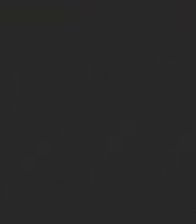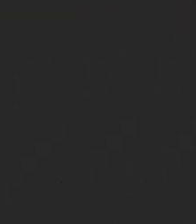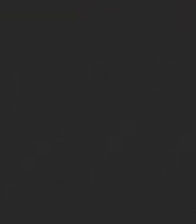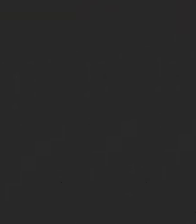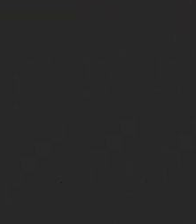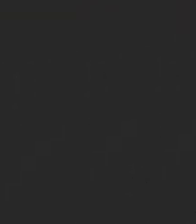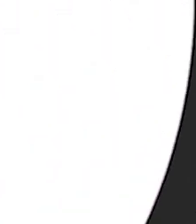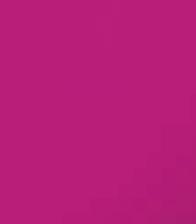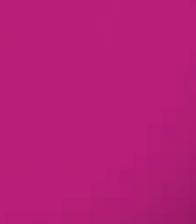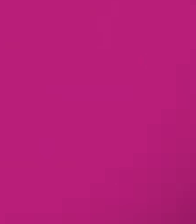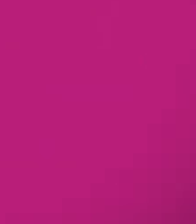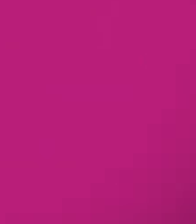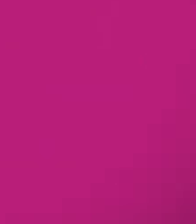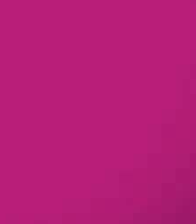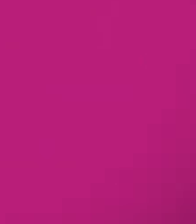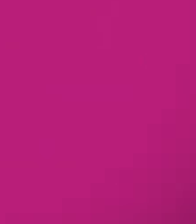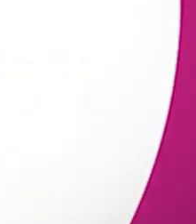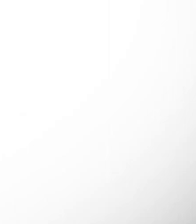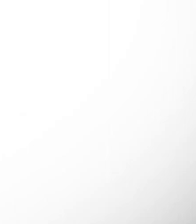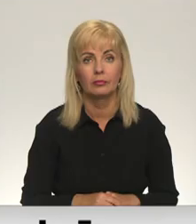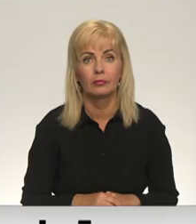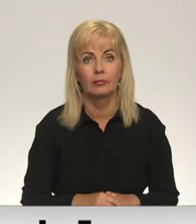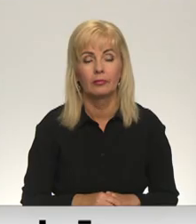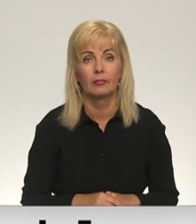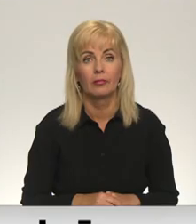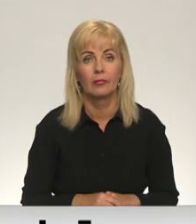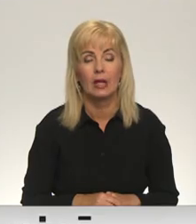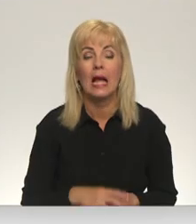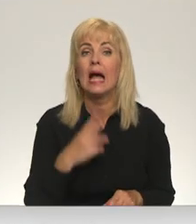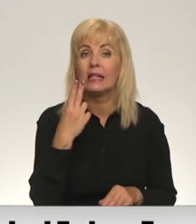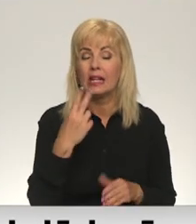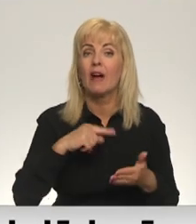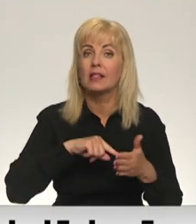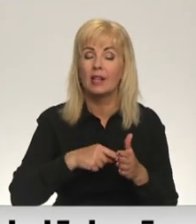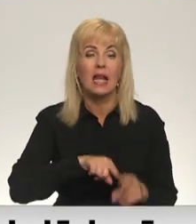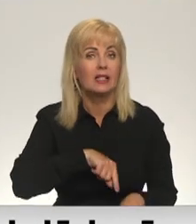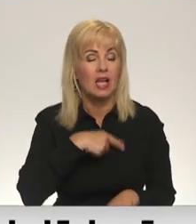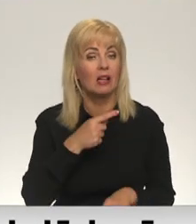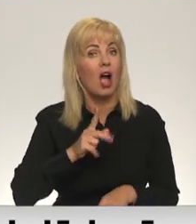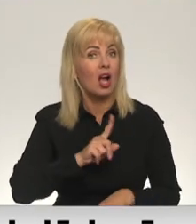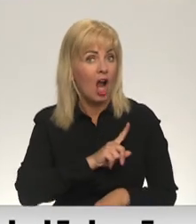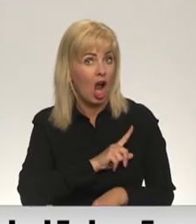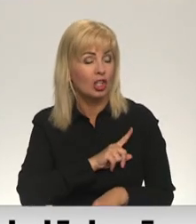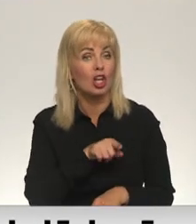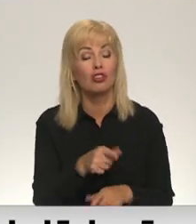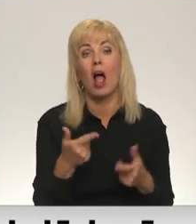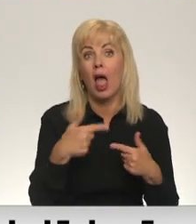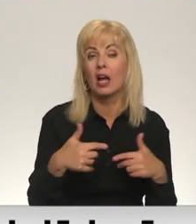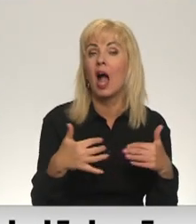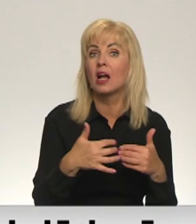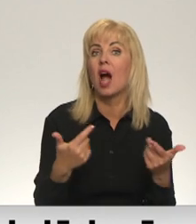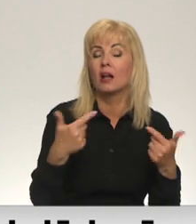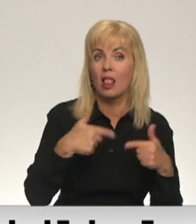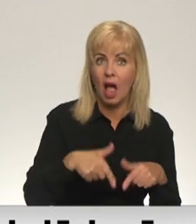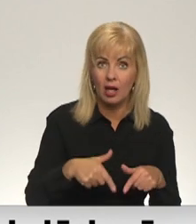Re, viss ēters ir te! Divas reizes ilgāks gaidīšanas laiks šajā kara laikā